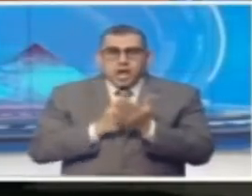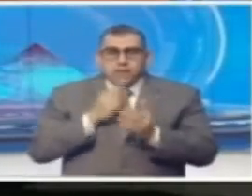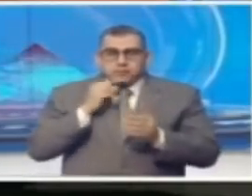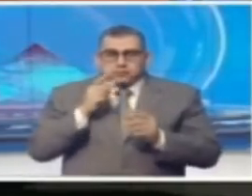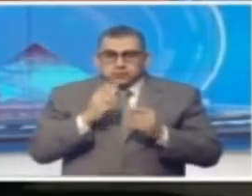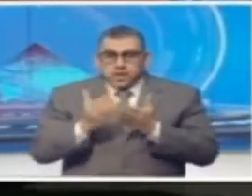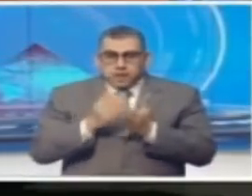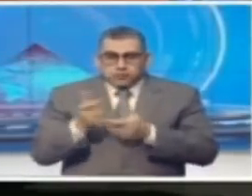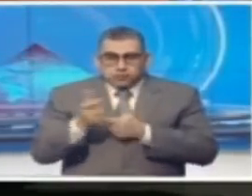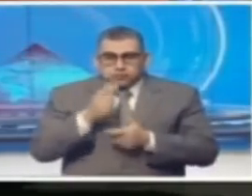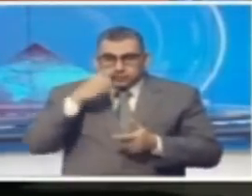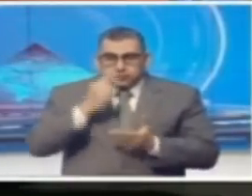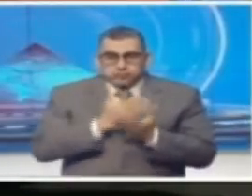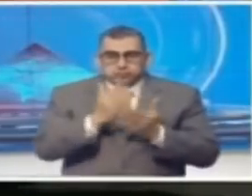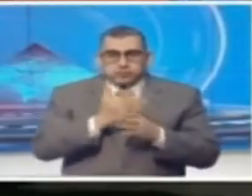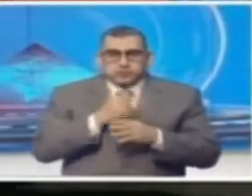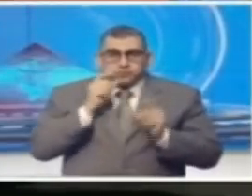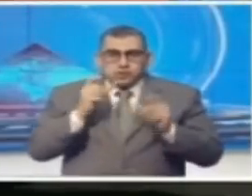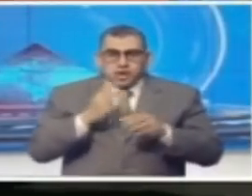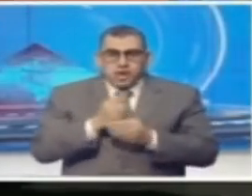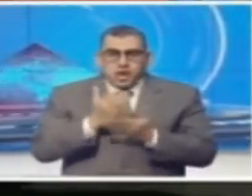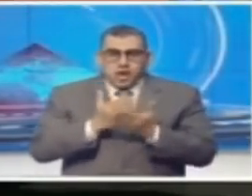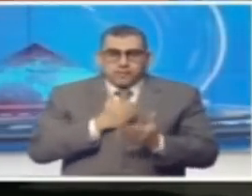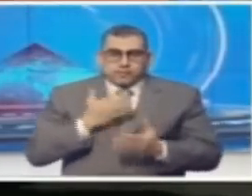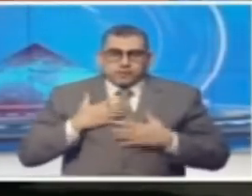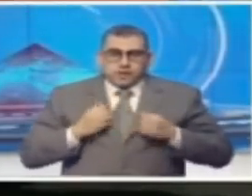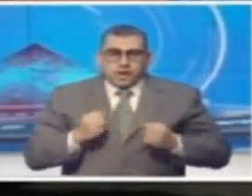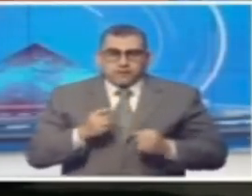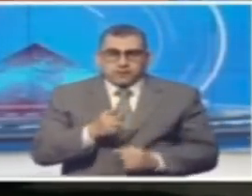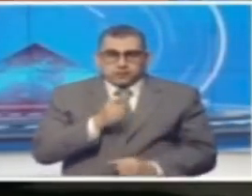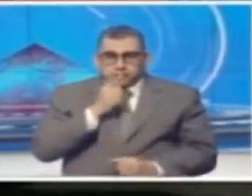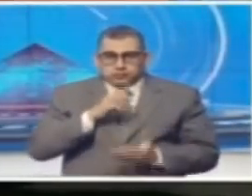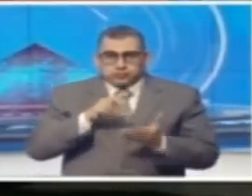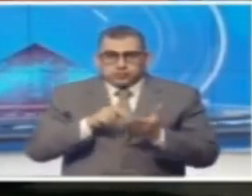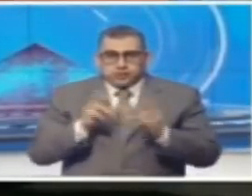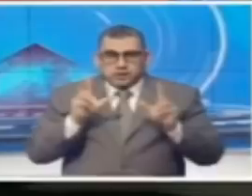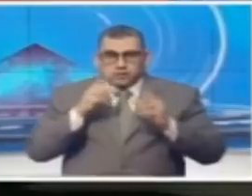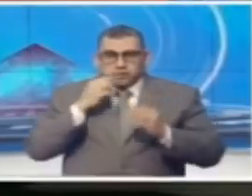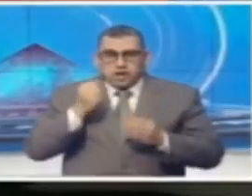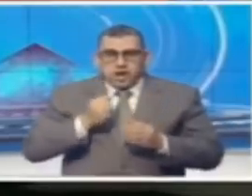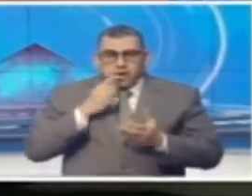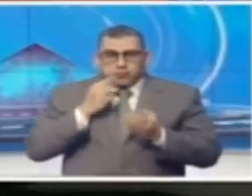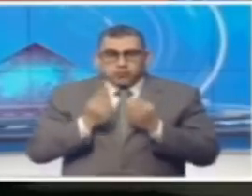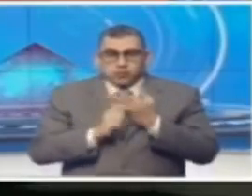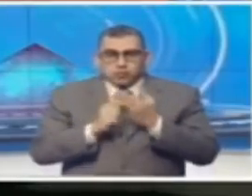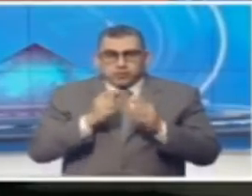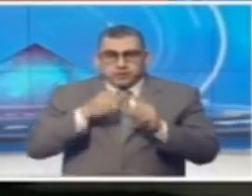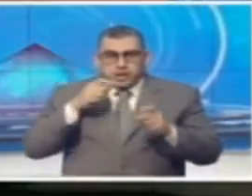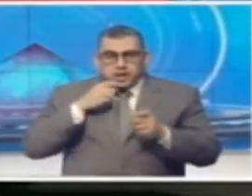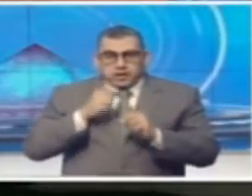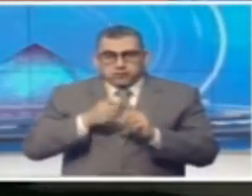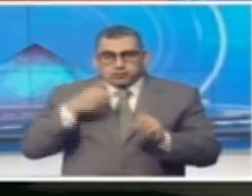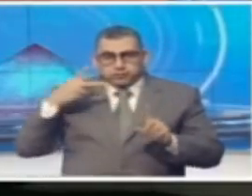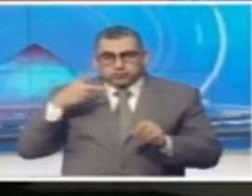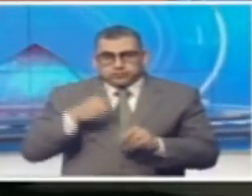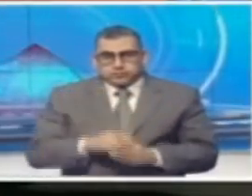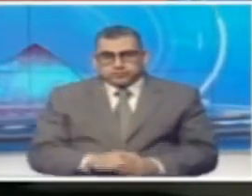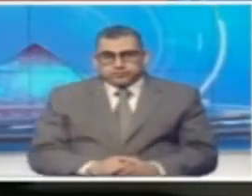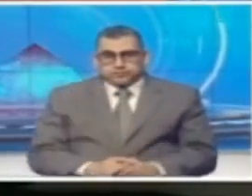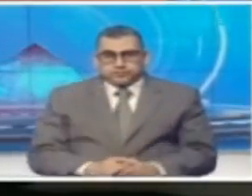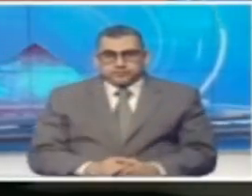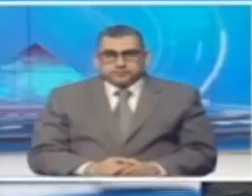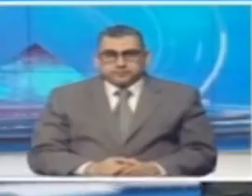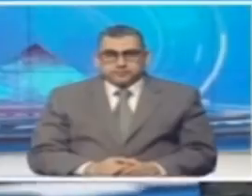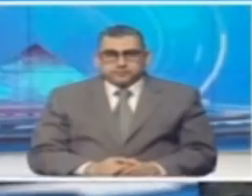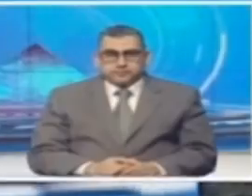لنا تكامل منظومة الوقاية والحماية. من مقر شركة الاتحاد العربي للنقل البري، كريم كمال، التلفزيون